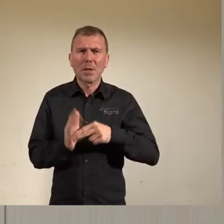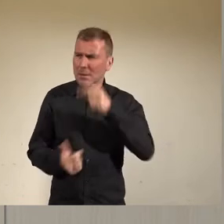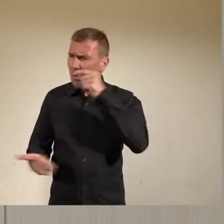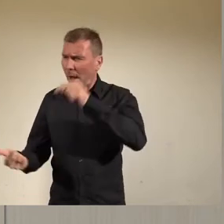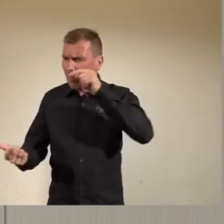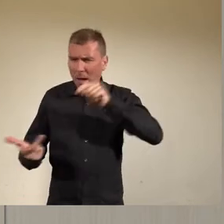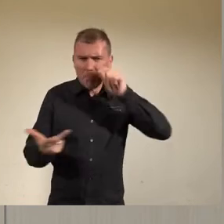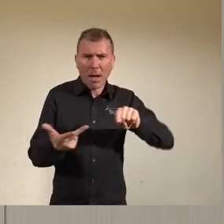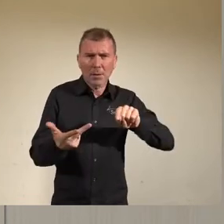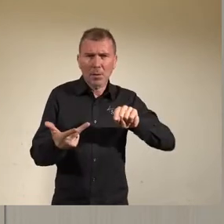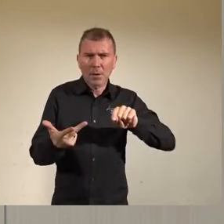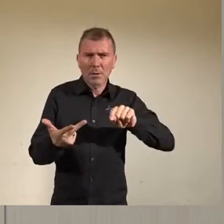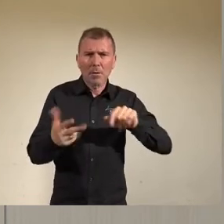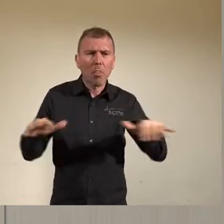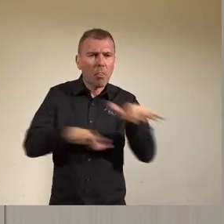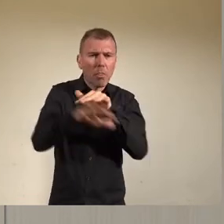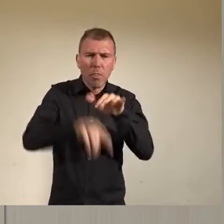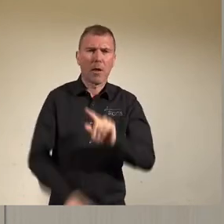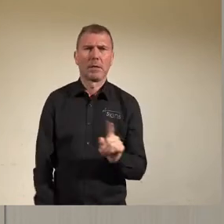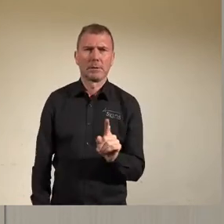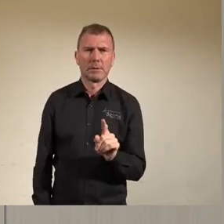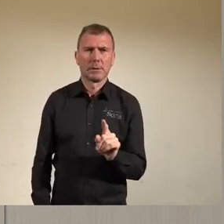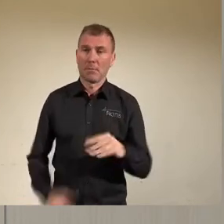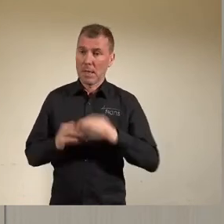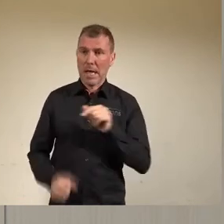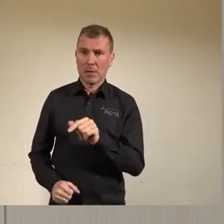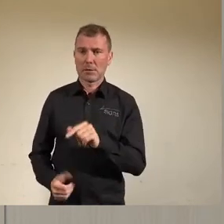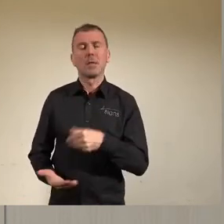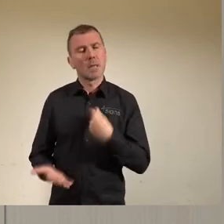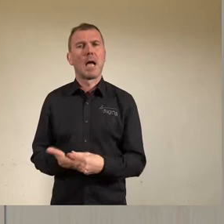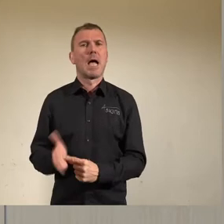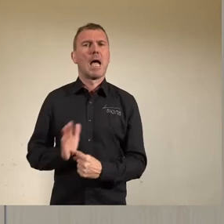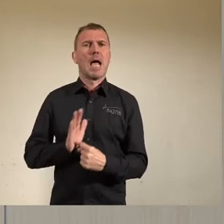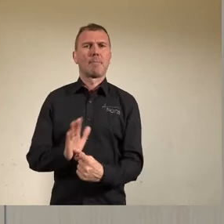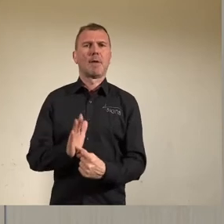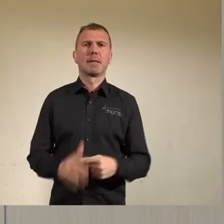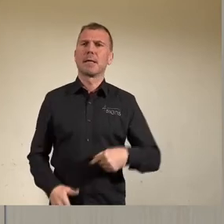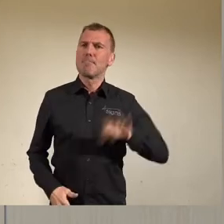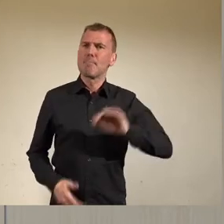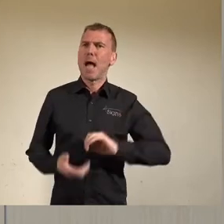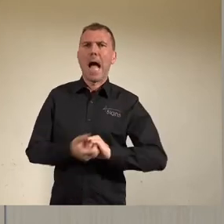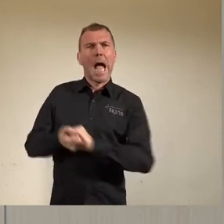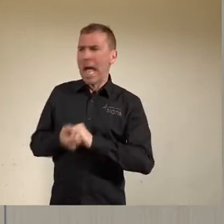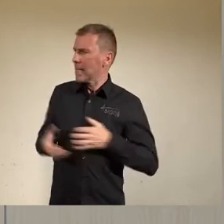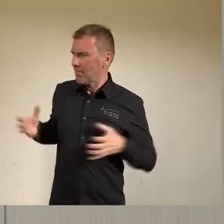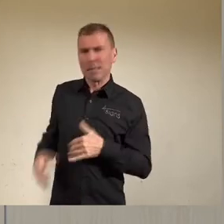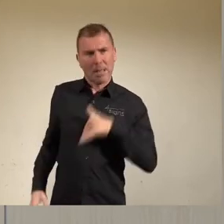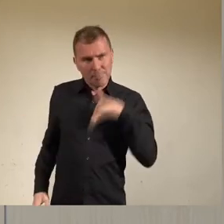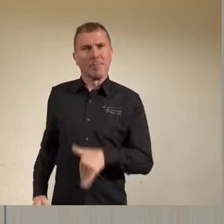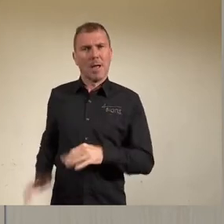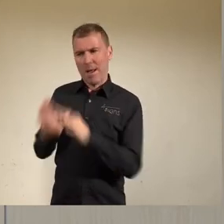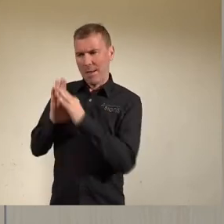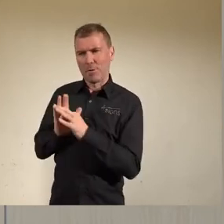und Meinungen nicht verwischt. Aber dieser Haushalt ist ein Beweis dafür, dass es mehr Gemeinsamkeiten als Trennendes gibt.